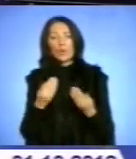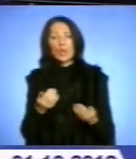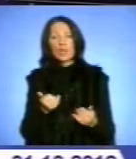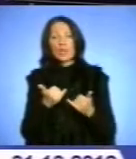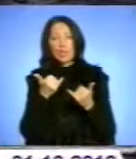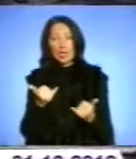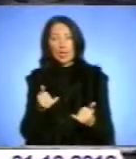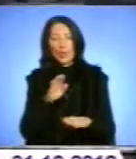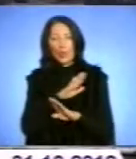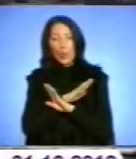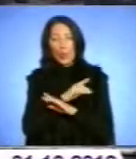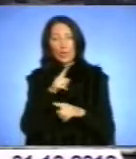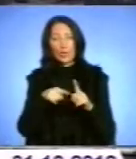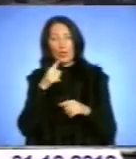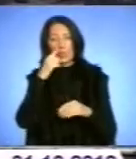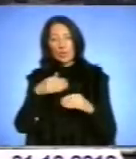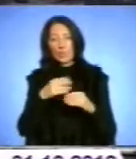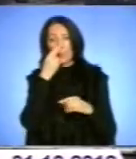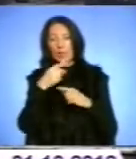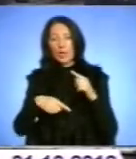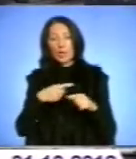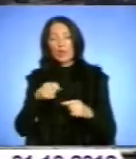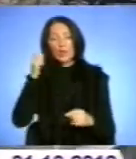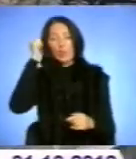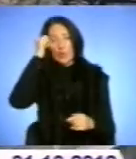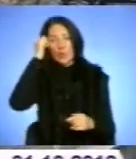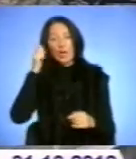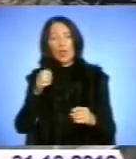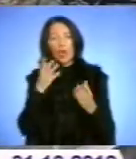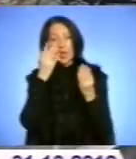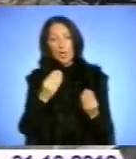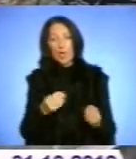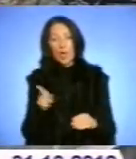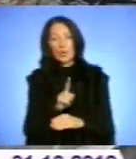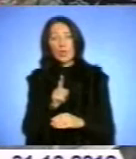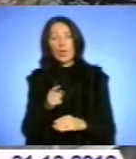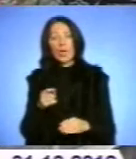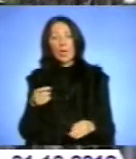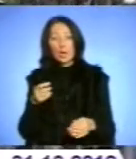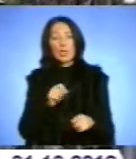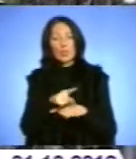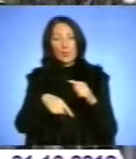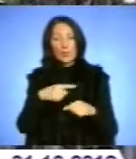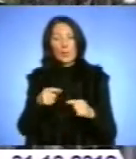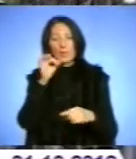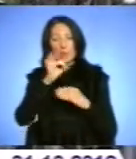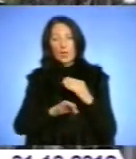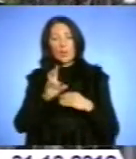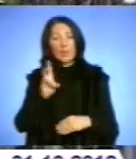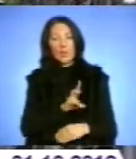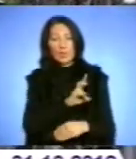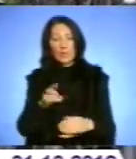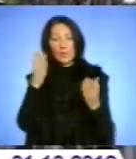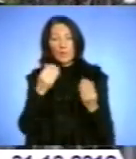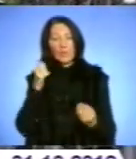близьким. Традицію поминального дня тернополяни успадкували від Західної церкви. День пам'яті 1 листопада